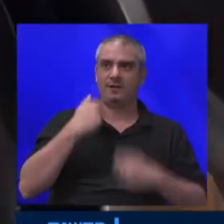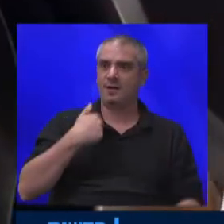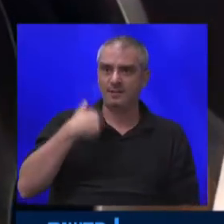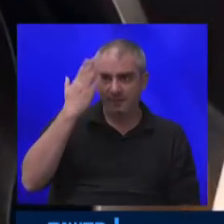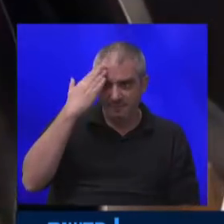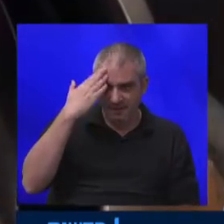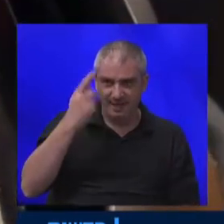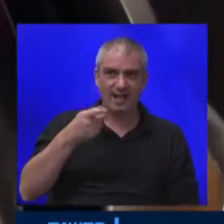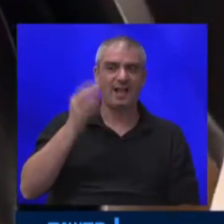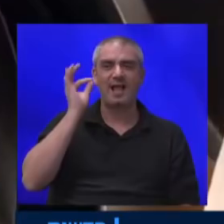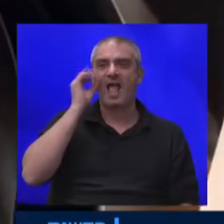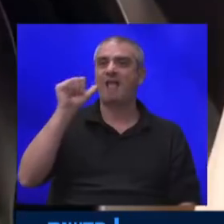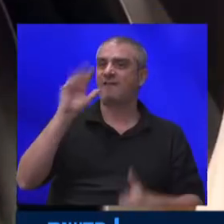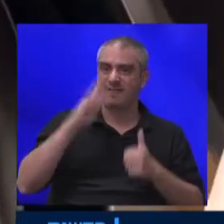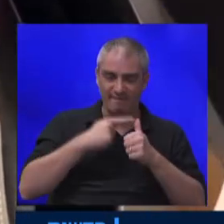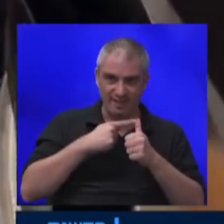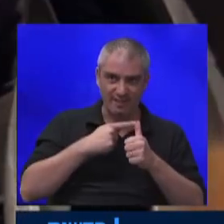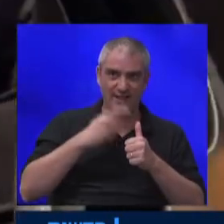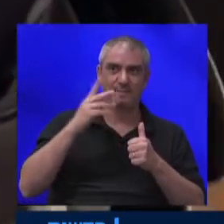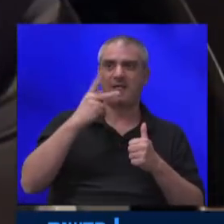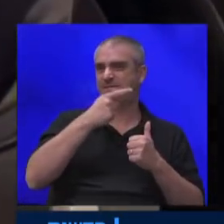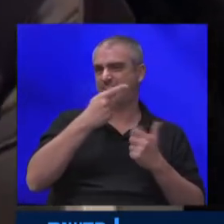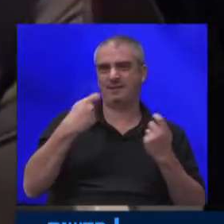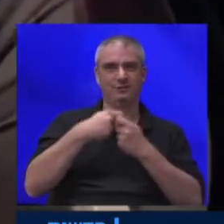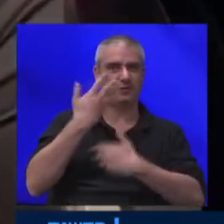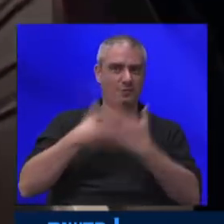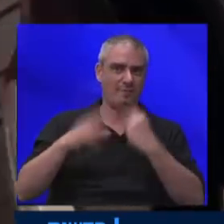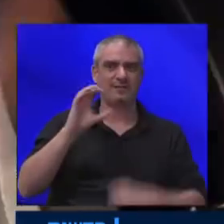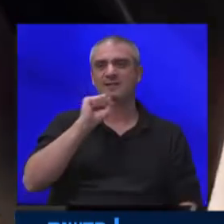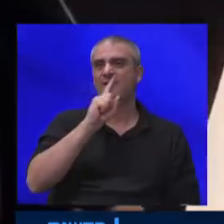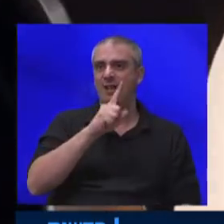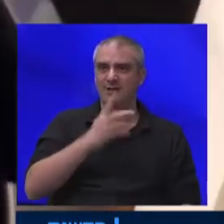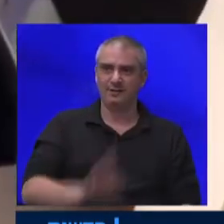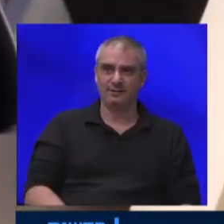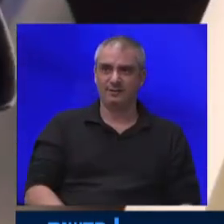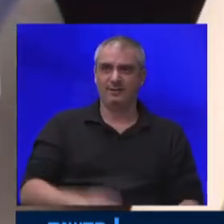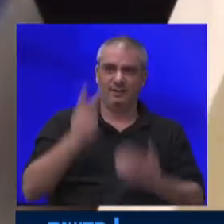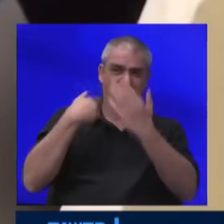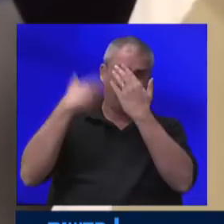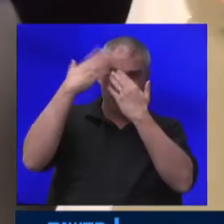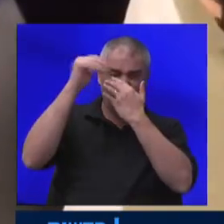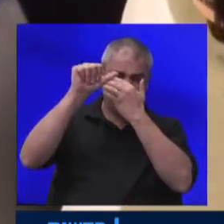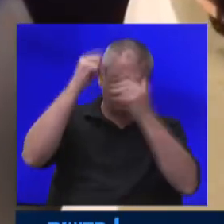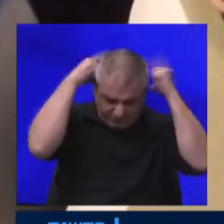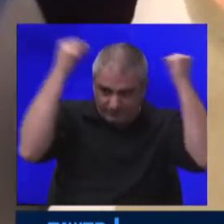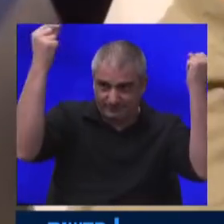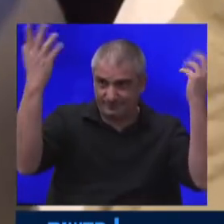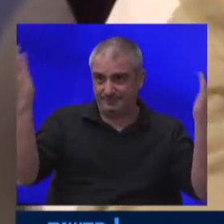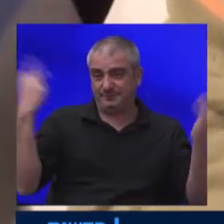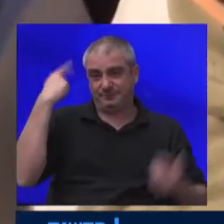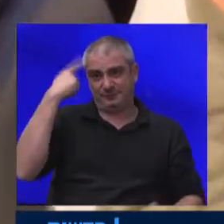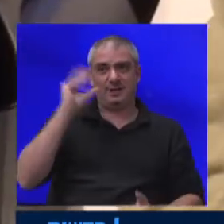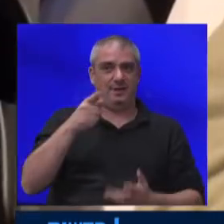Geffen, Blackfield, his collaboration with Steven Wilson. Of course I know Eyal Golan. I think he's Moroccan as well. I